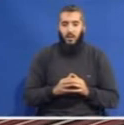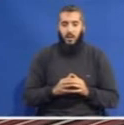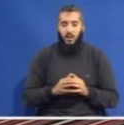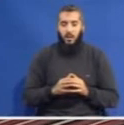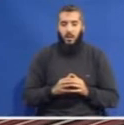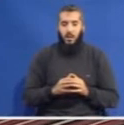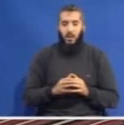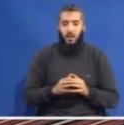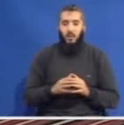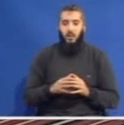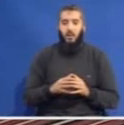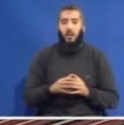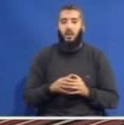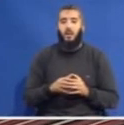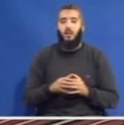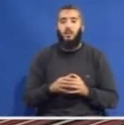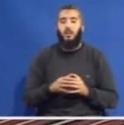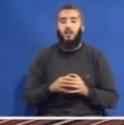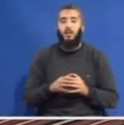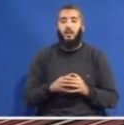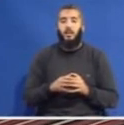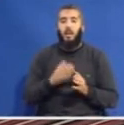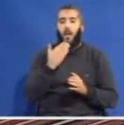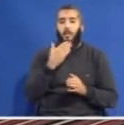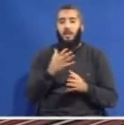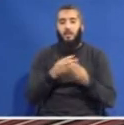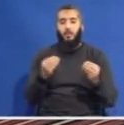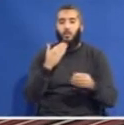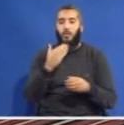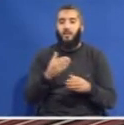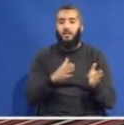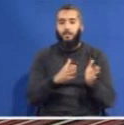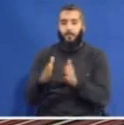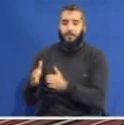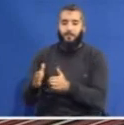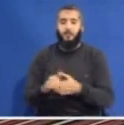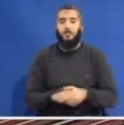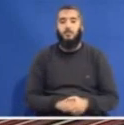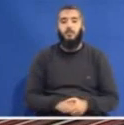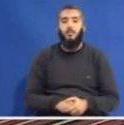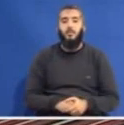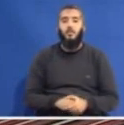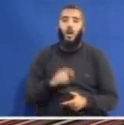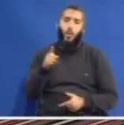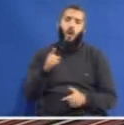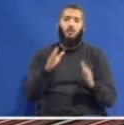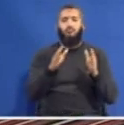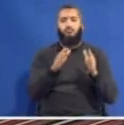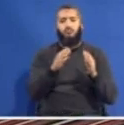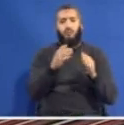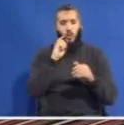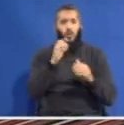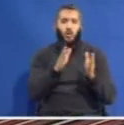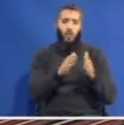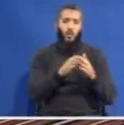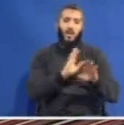يعني صاحب الحق حق لا رشوه ولا يحزنون. شكرا عمي علي. تفضل شيخنا ابو عبد السلام توجيه الحقيقه المساله على تحتاج